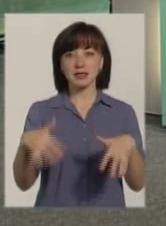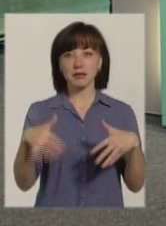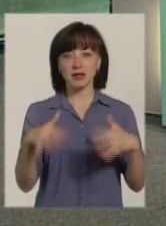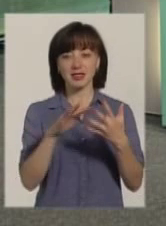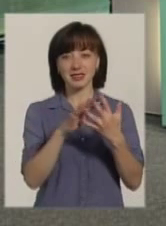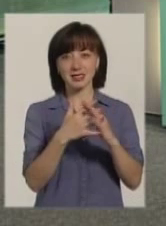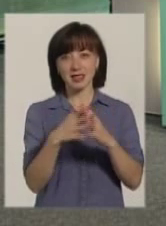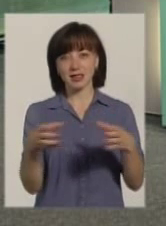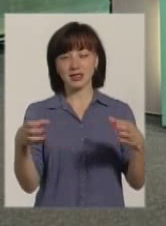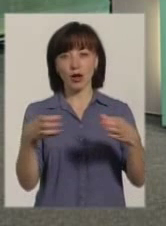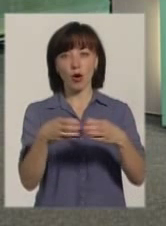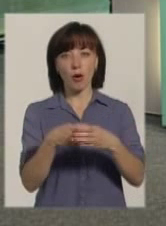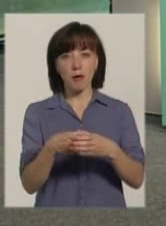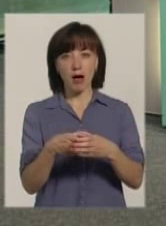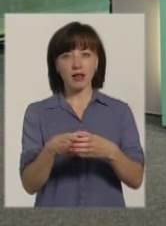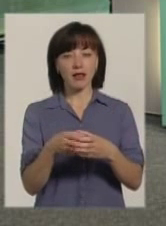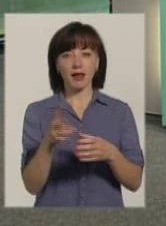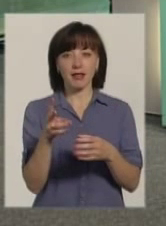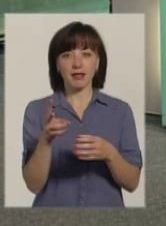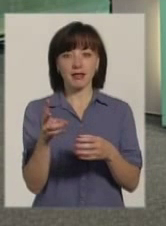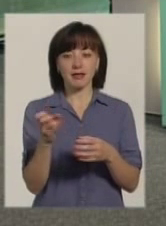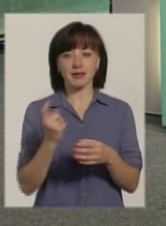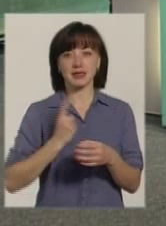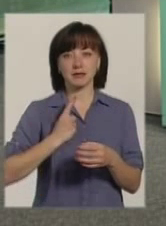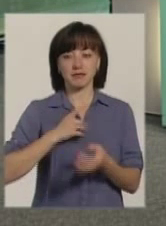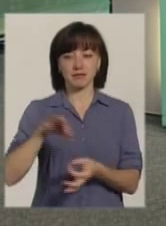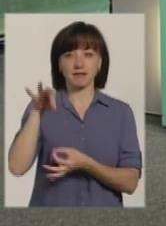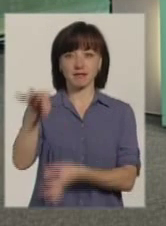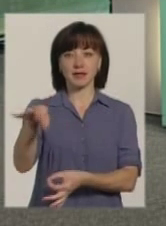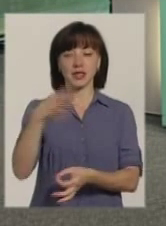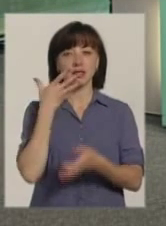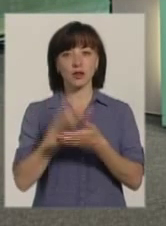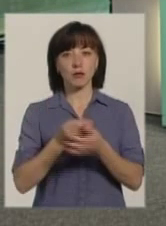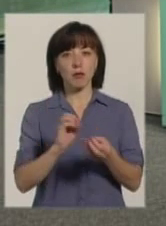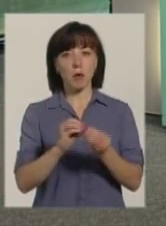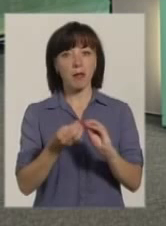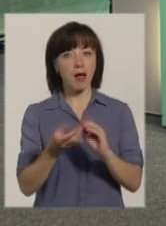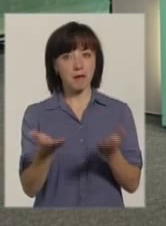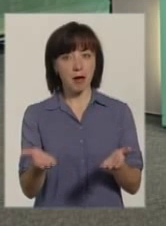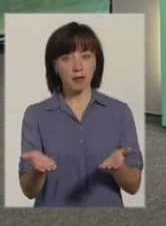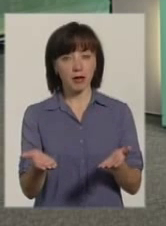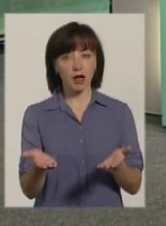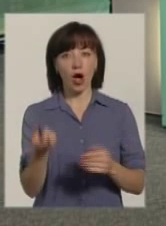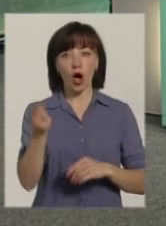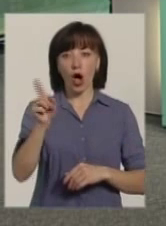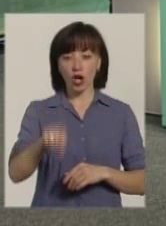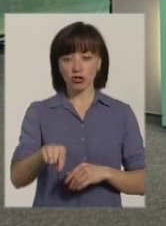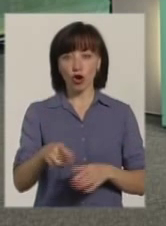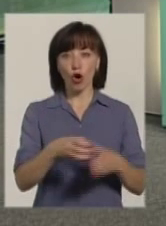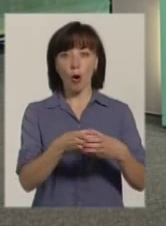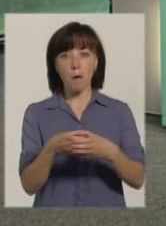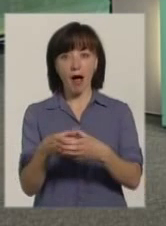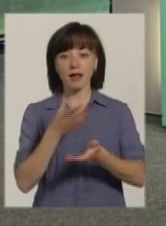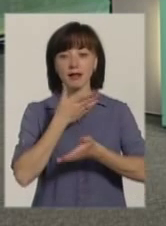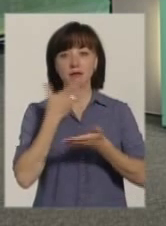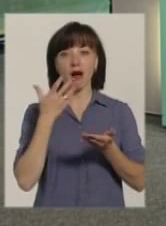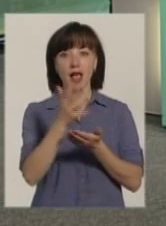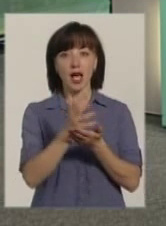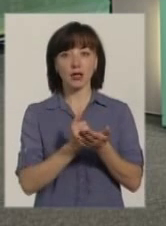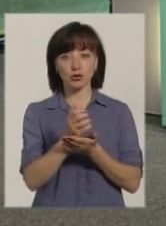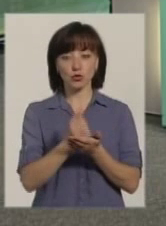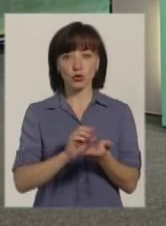силу різних обставин, не залишилися сам на сам зі своїми проблемами, адже громаді, яка не має ресурсу